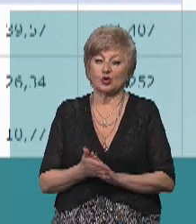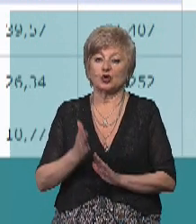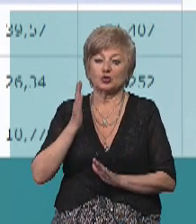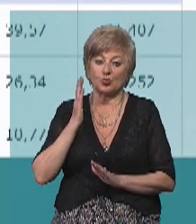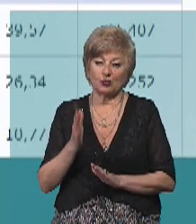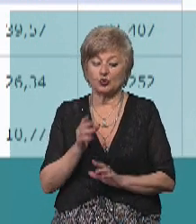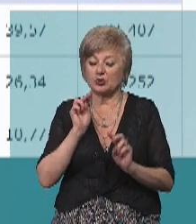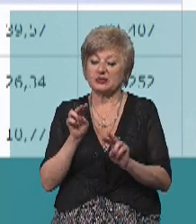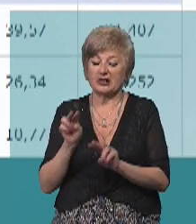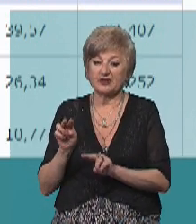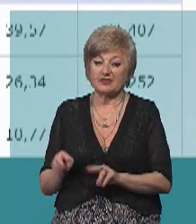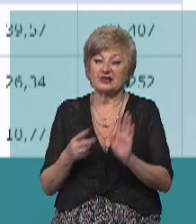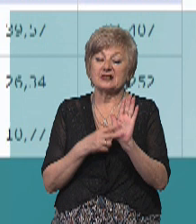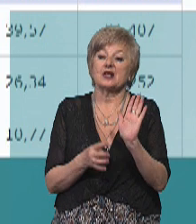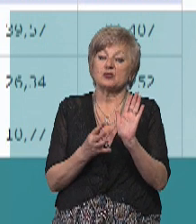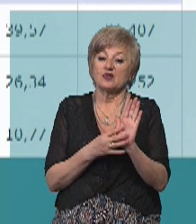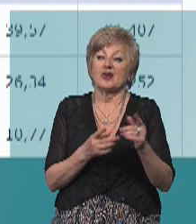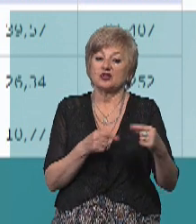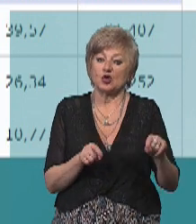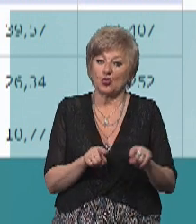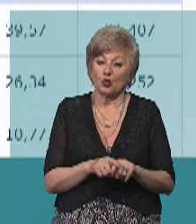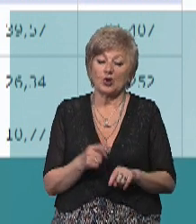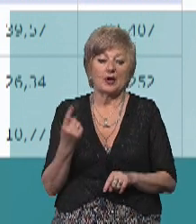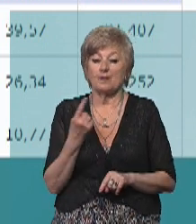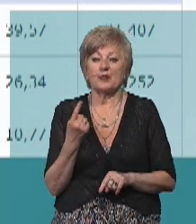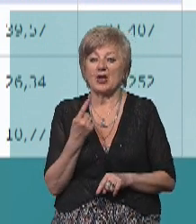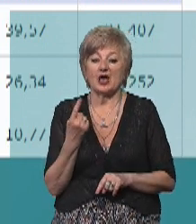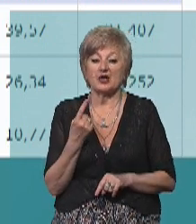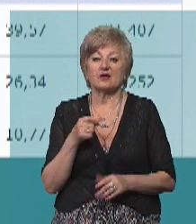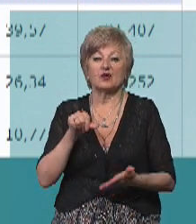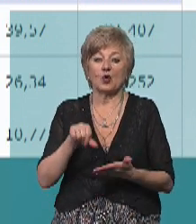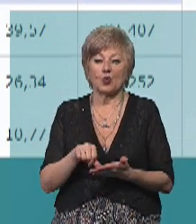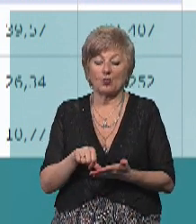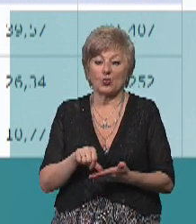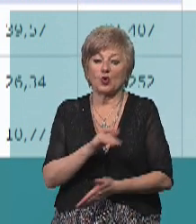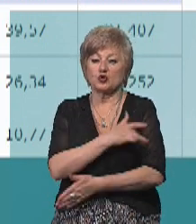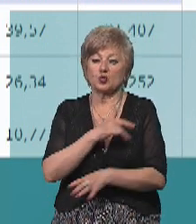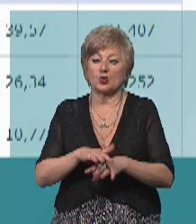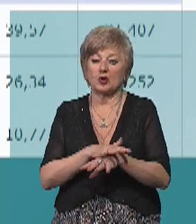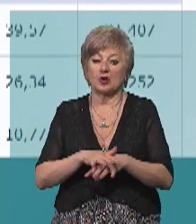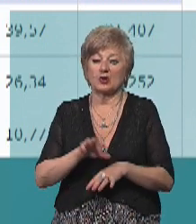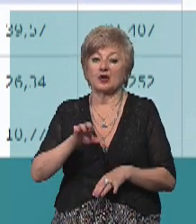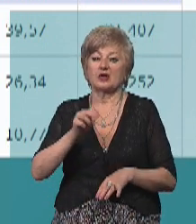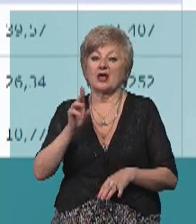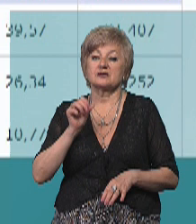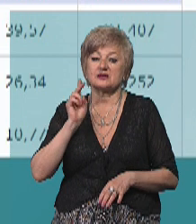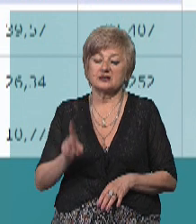нею слідкувати. 79-й округ, перша позиція у представниці партії «Слуга народу» Юлії